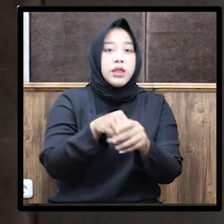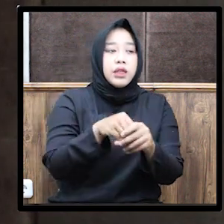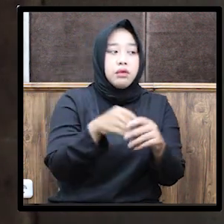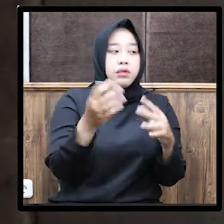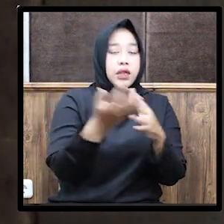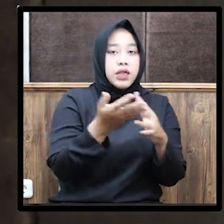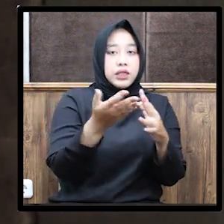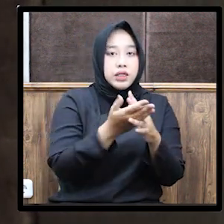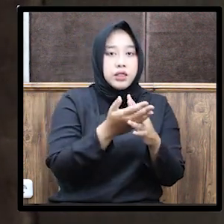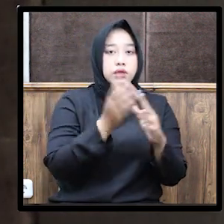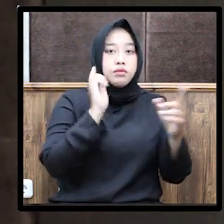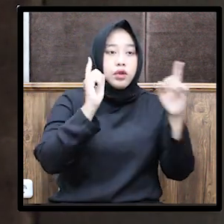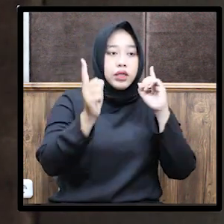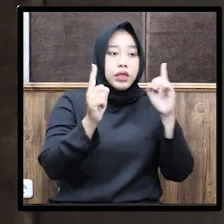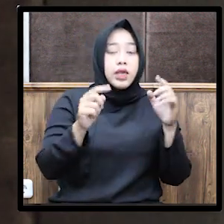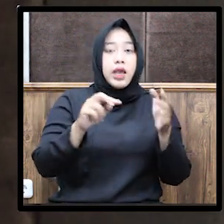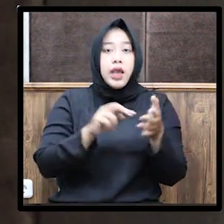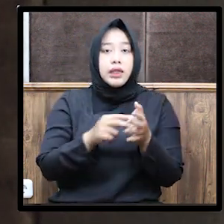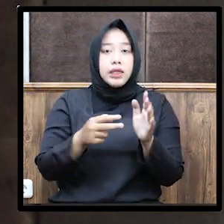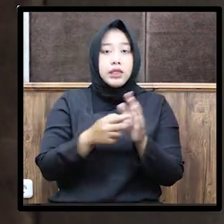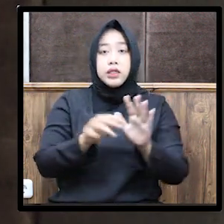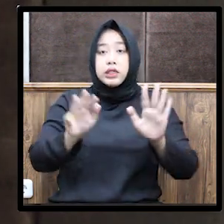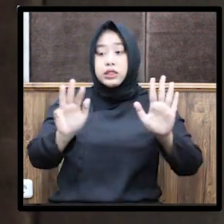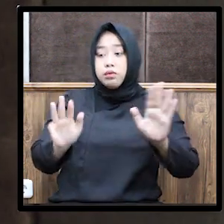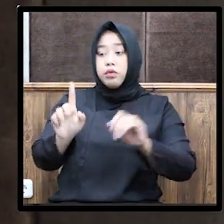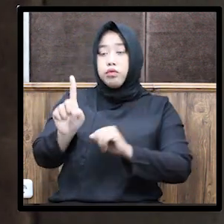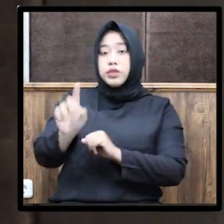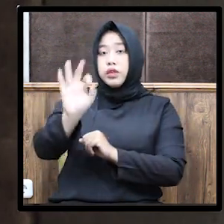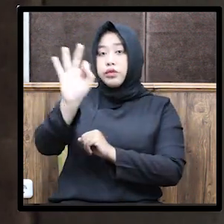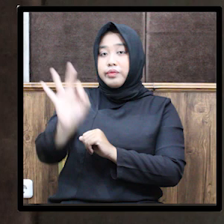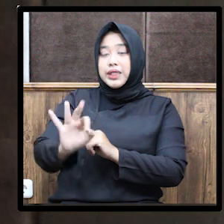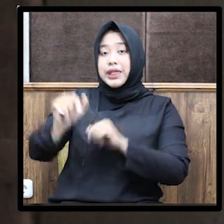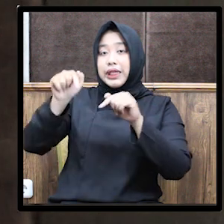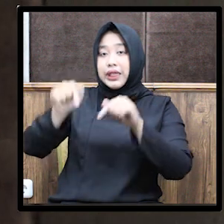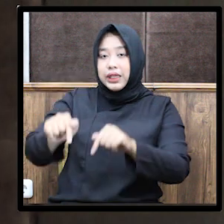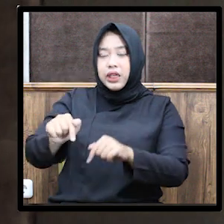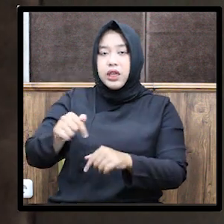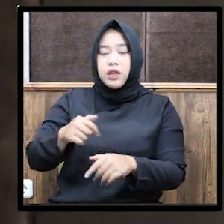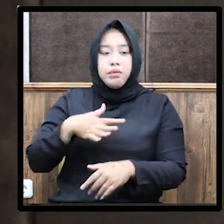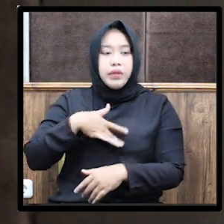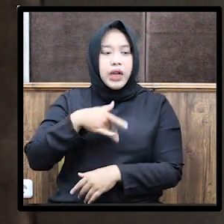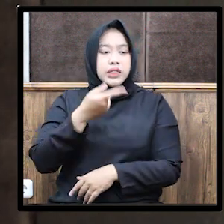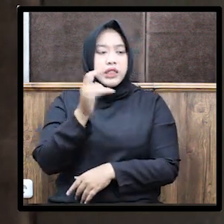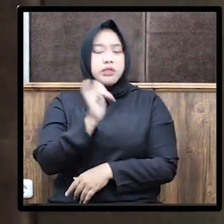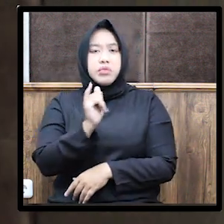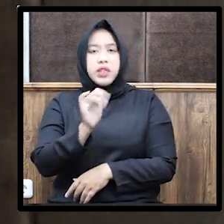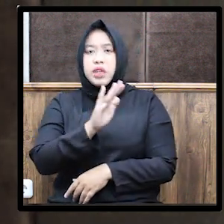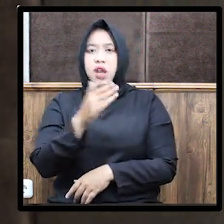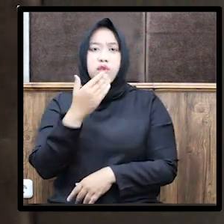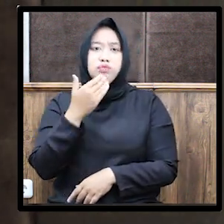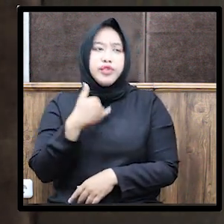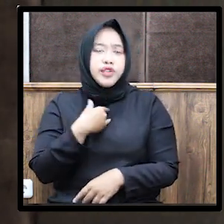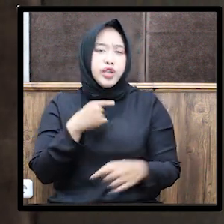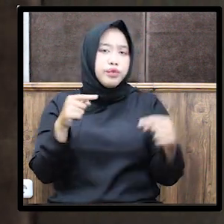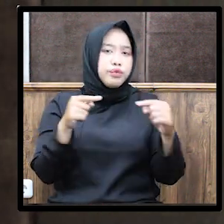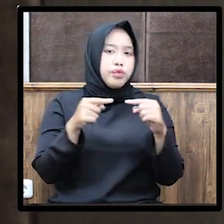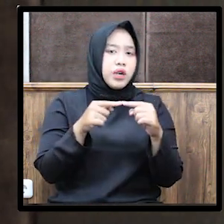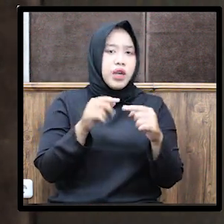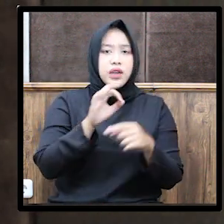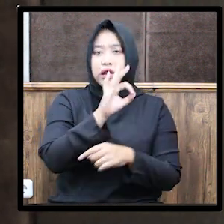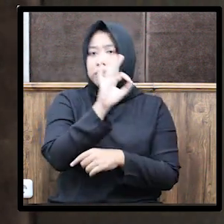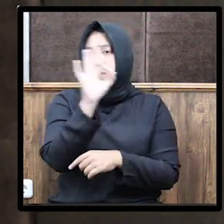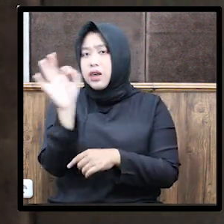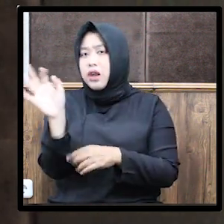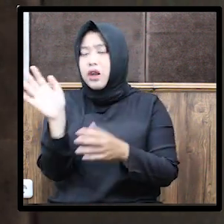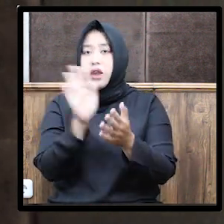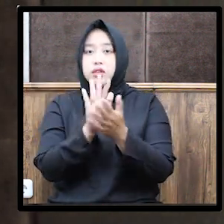yang merasa dijangkau oleh partai politik. Jadi 91% ini sebenarnya